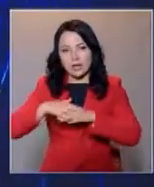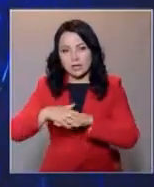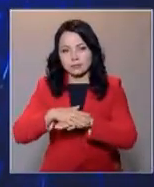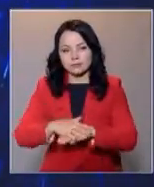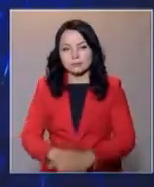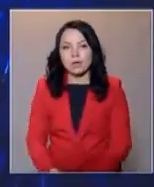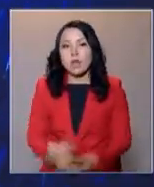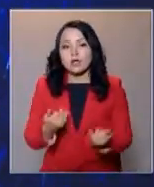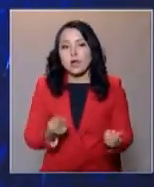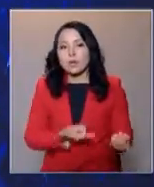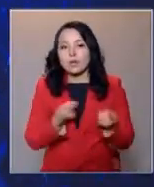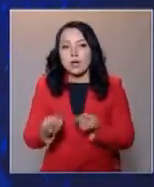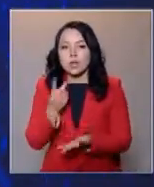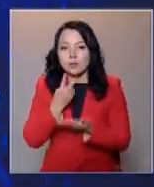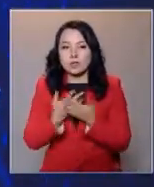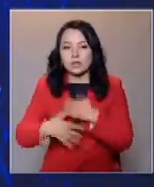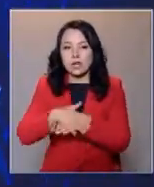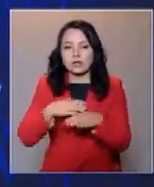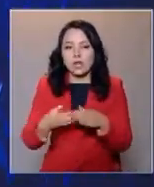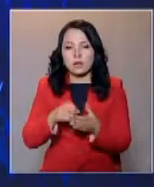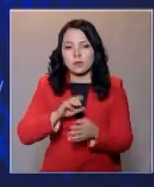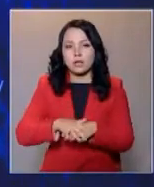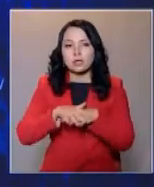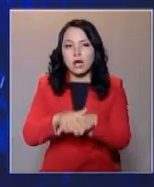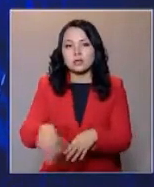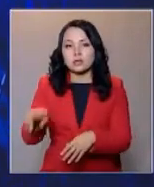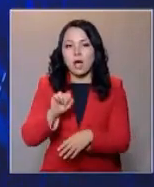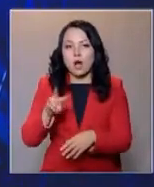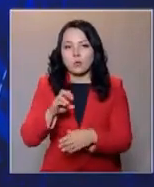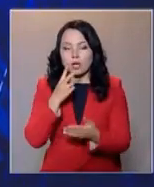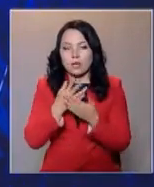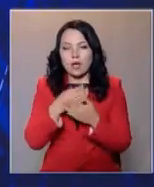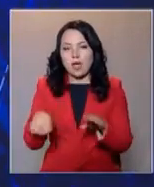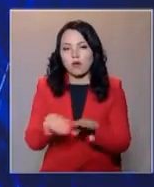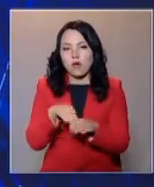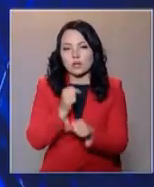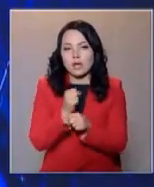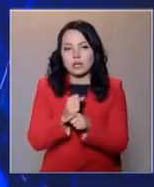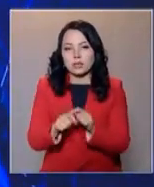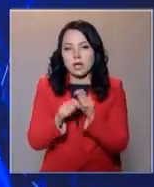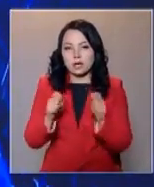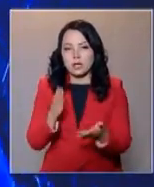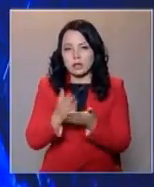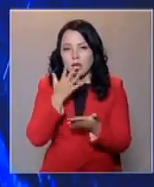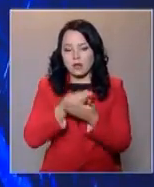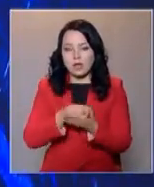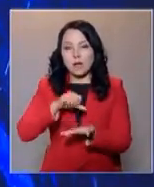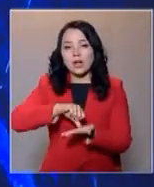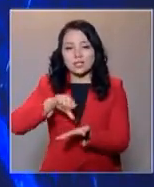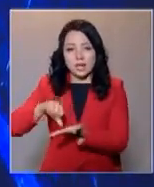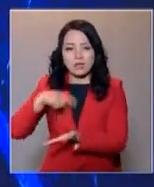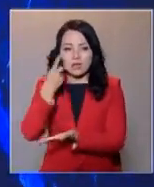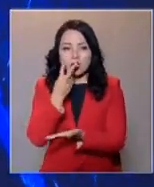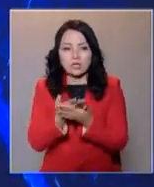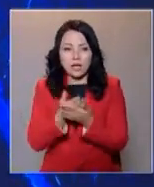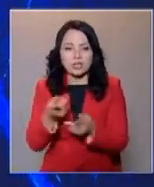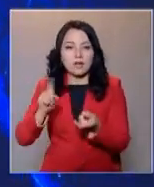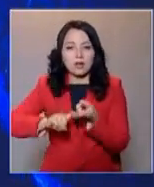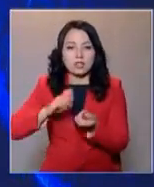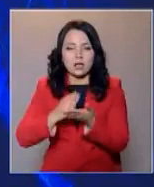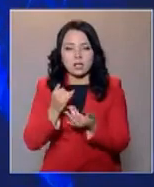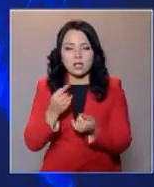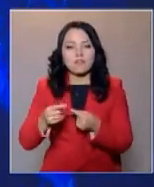новой экономической политике не отразится на заемщиках фонда «Даму». Вот такое заявление сделали сегодня его представители. Связано это с тем,